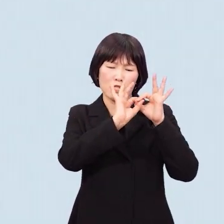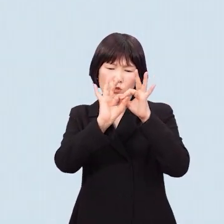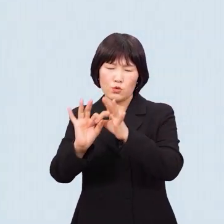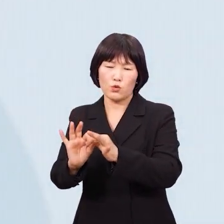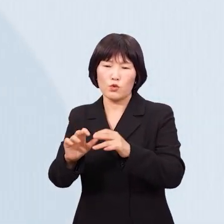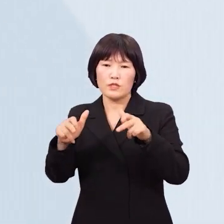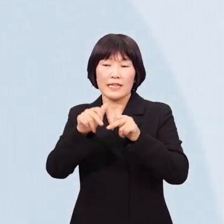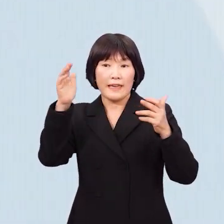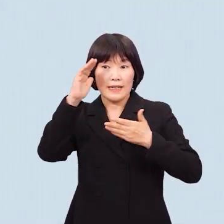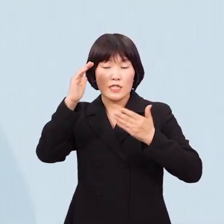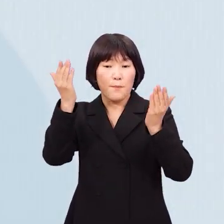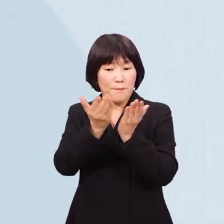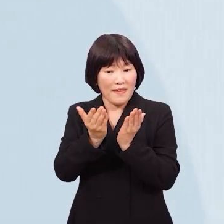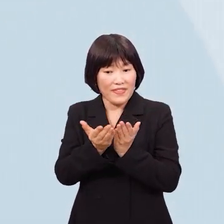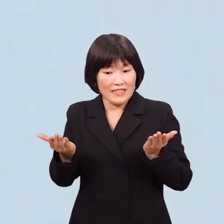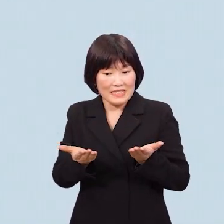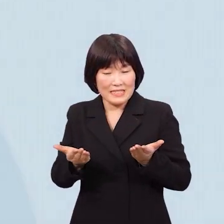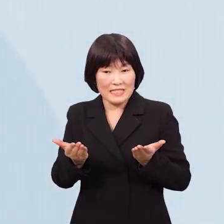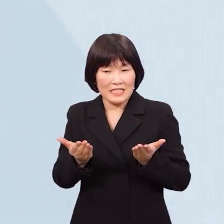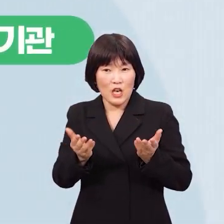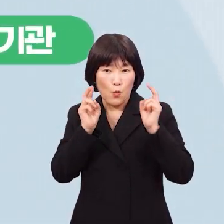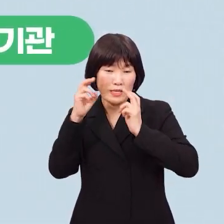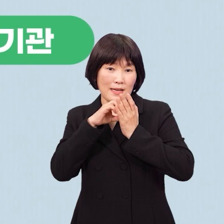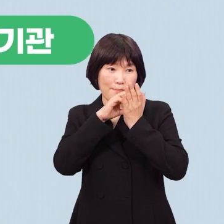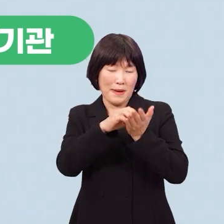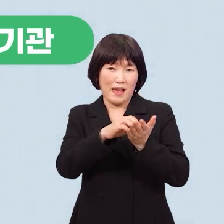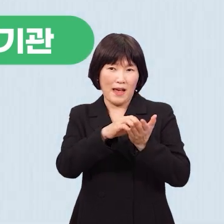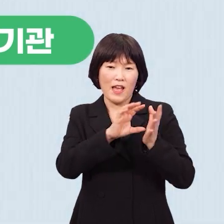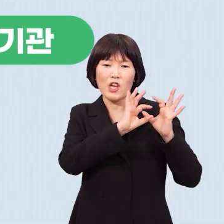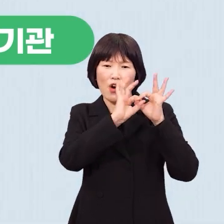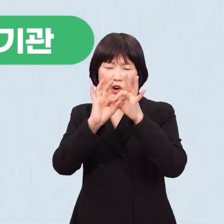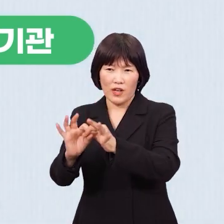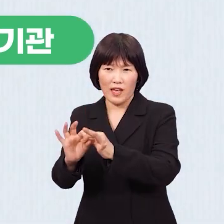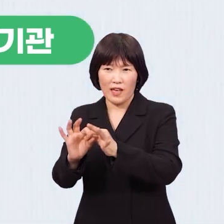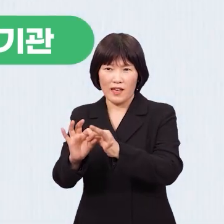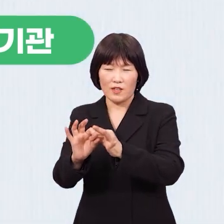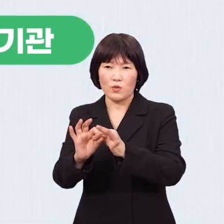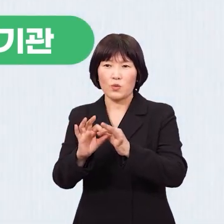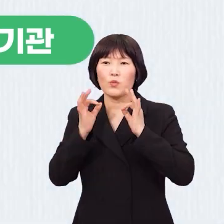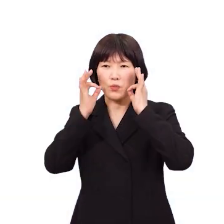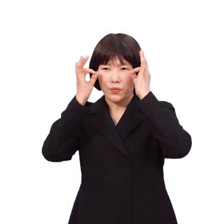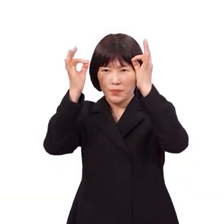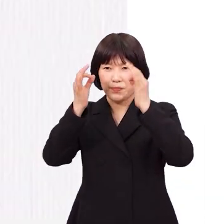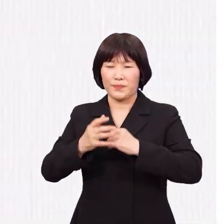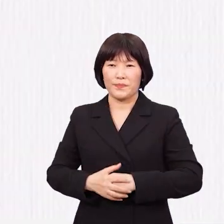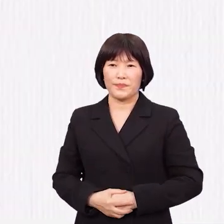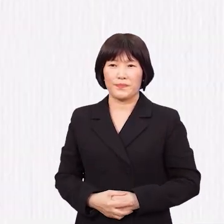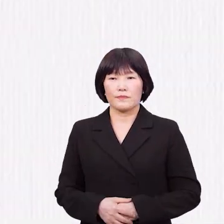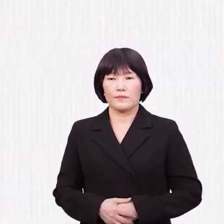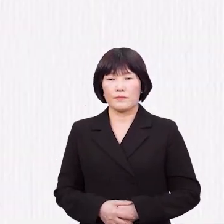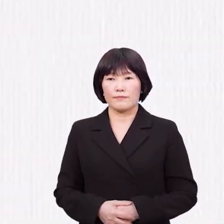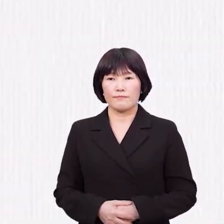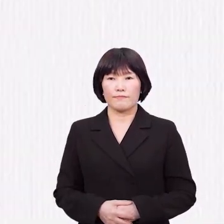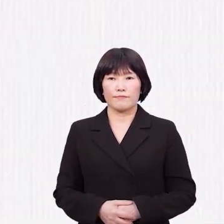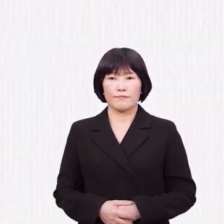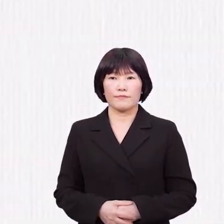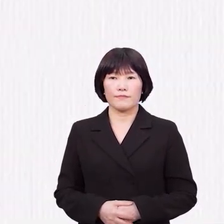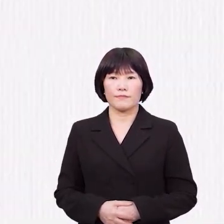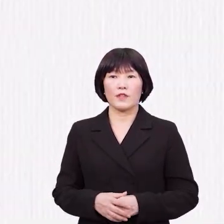14개 시도교육청과 25개의 수행기관 그리고 89개의 사업체가 함께했습니다.